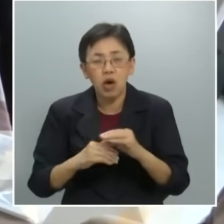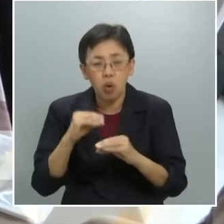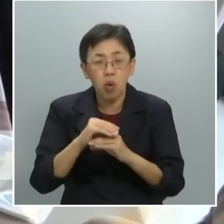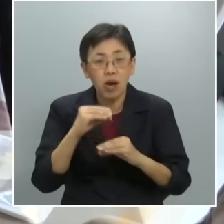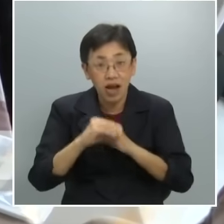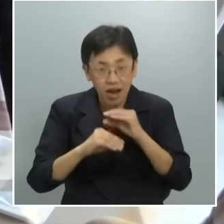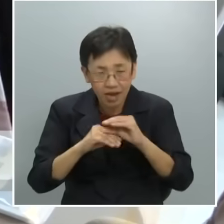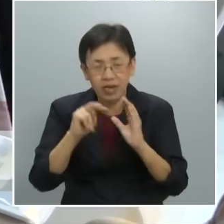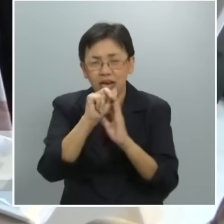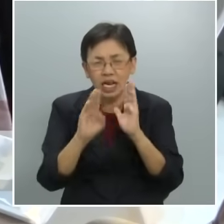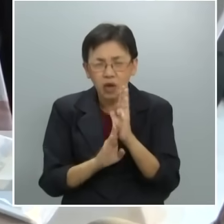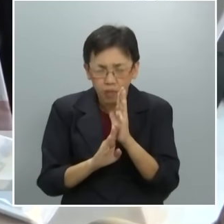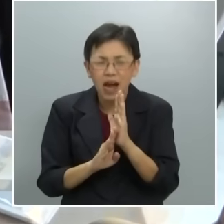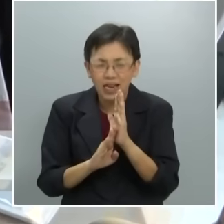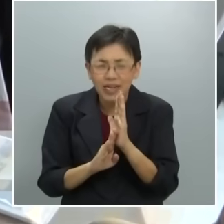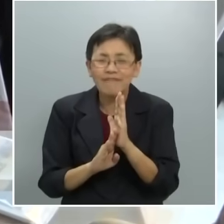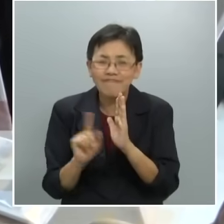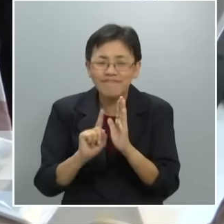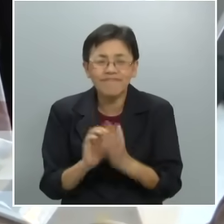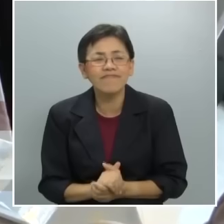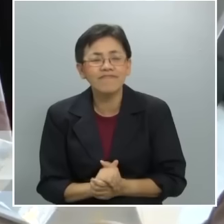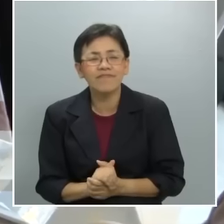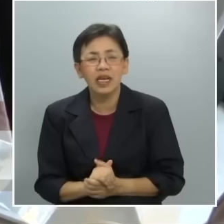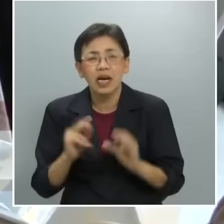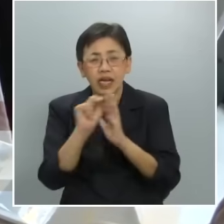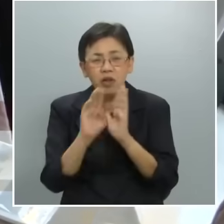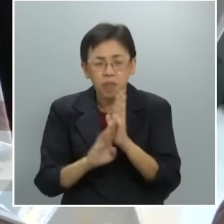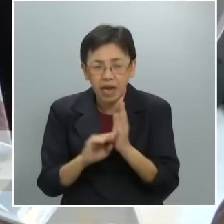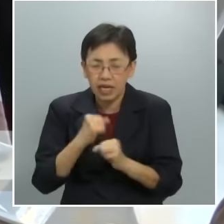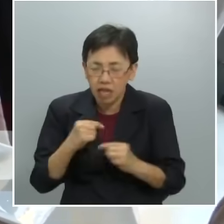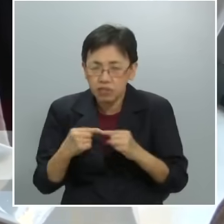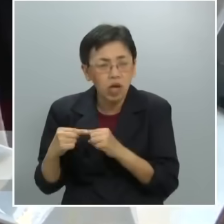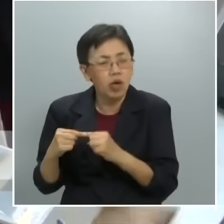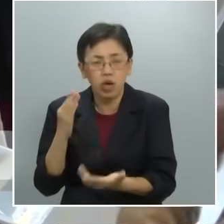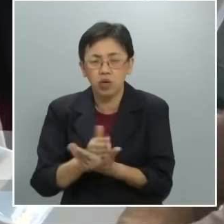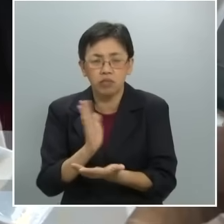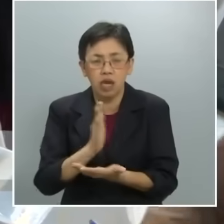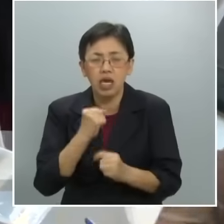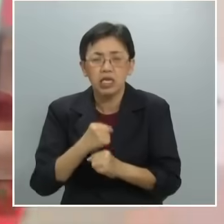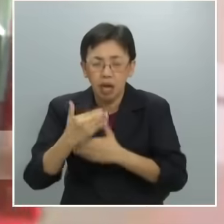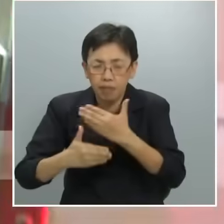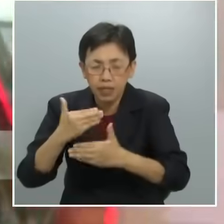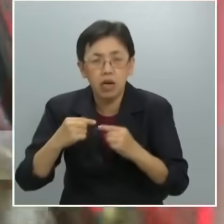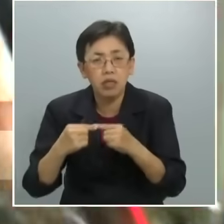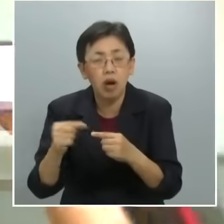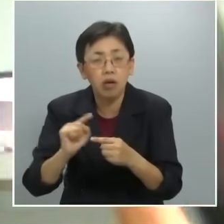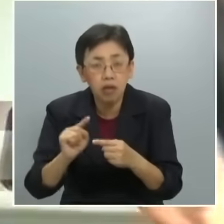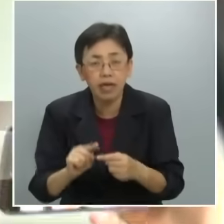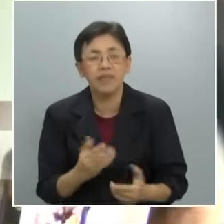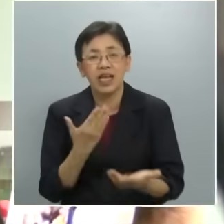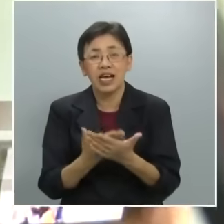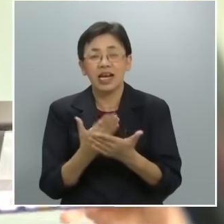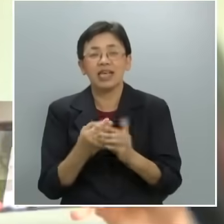ที่หลายคนรอคอยเป็นการเน้นย้ำว่าไม่มีถอยมีแต่เดินหน้านั่นก็คือดิจิตอลว